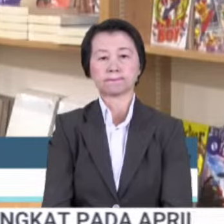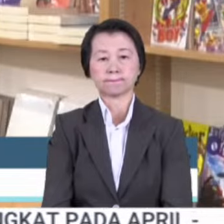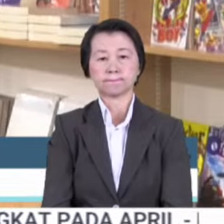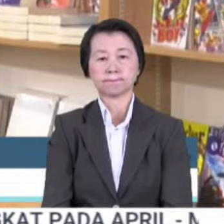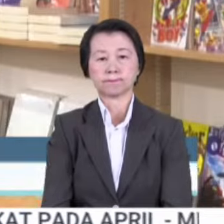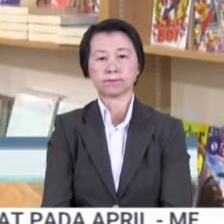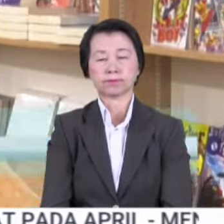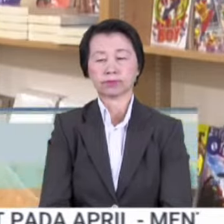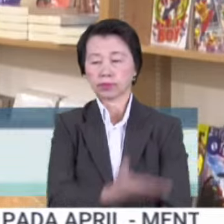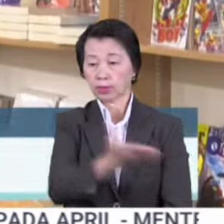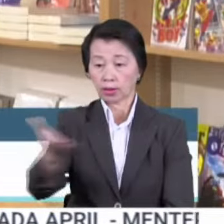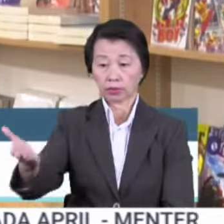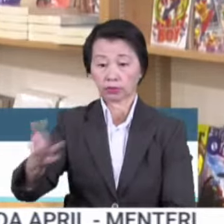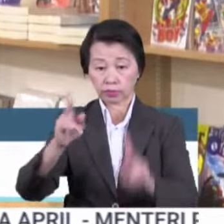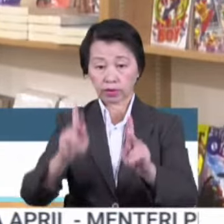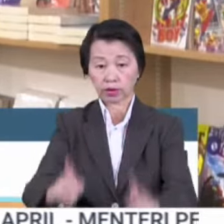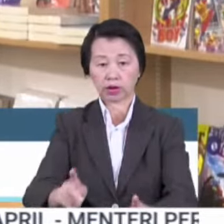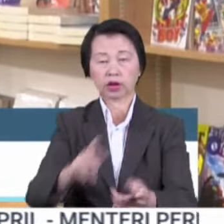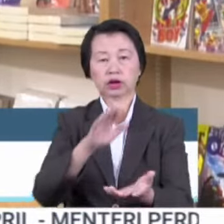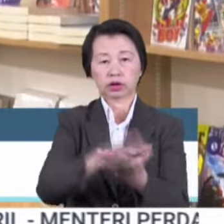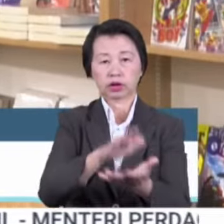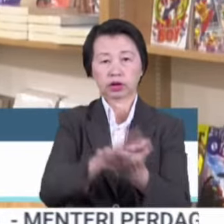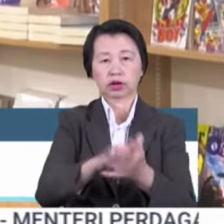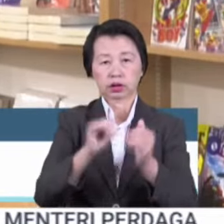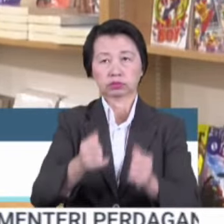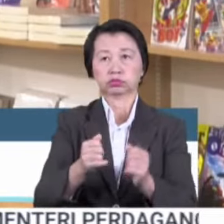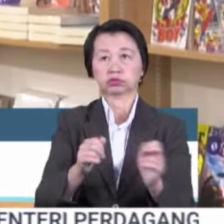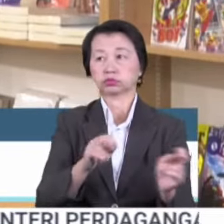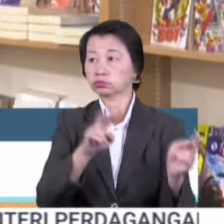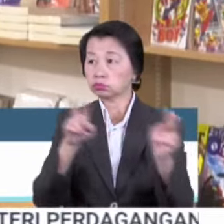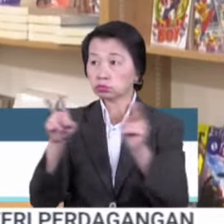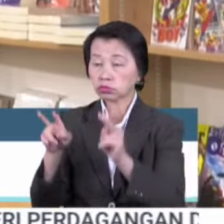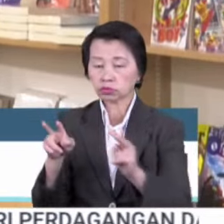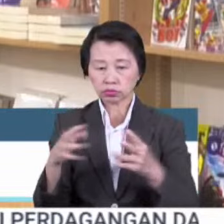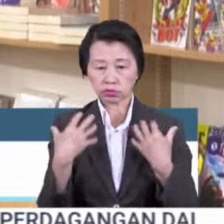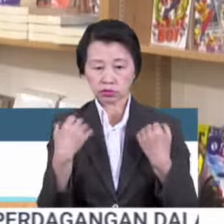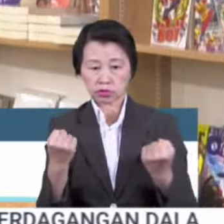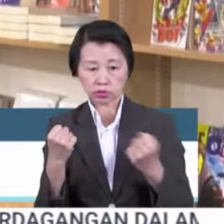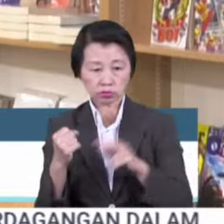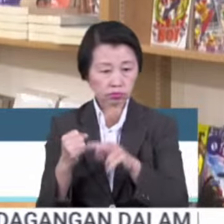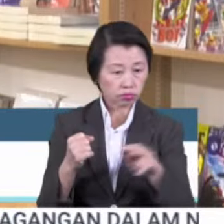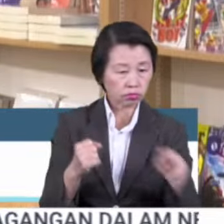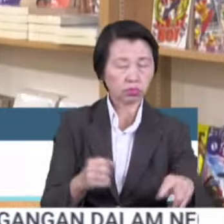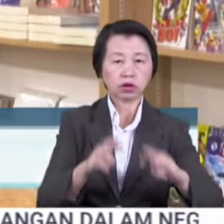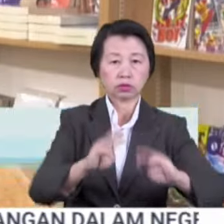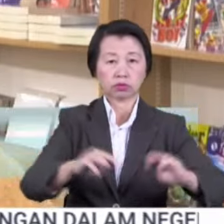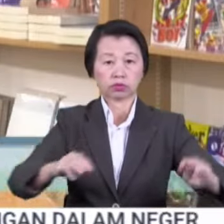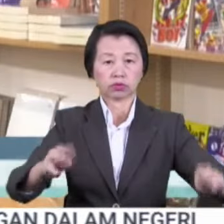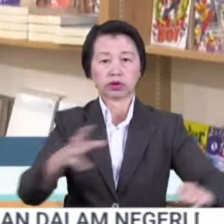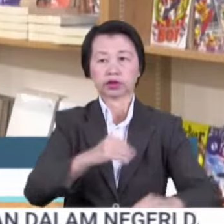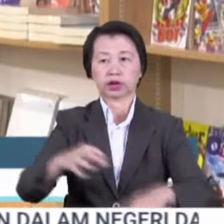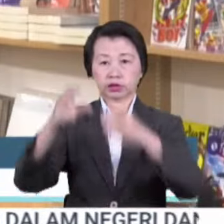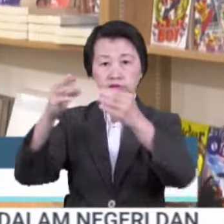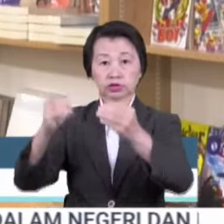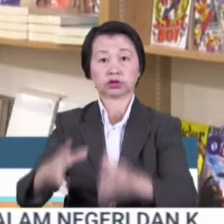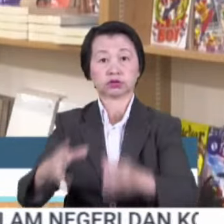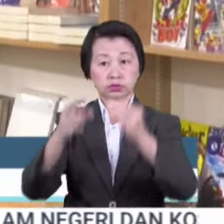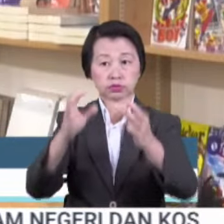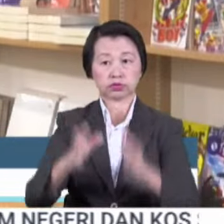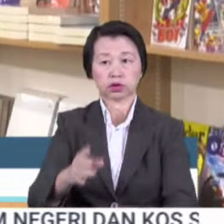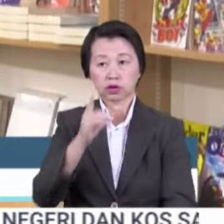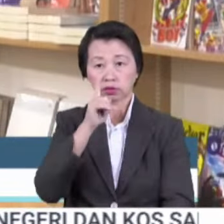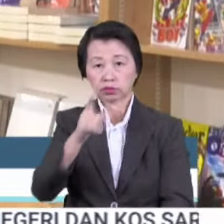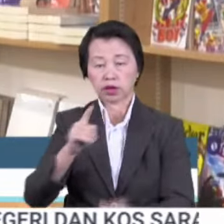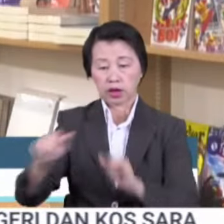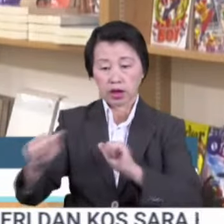semua di sekolah untuk memantau kesehatan murid-murid kita dan juga guru-guru memastikan